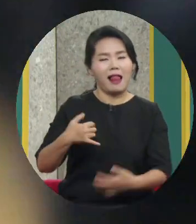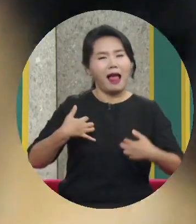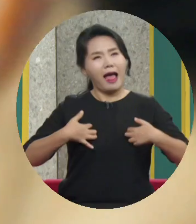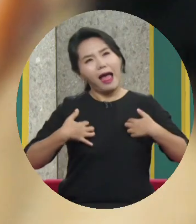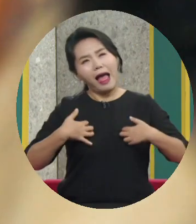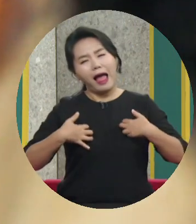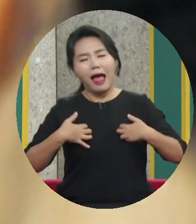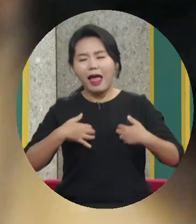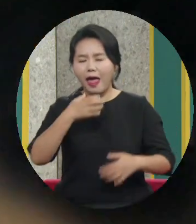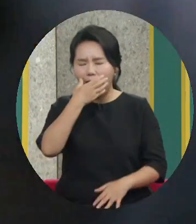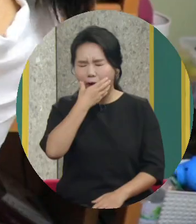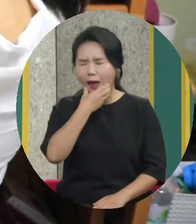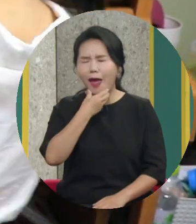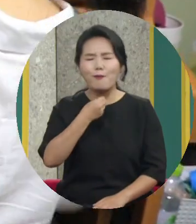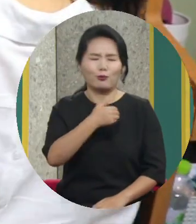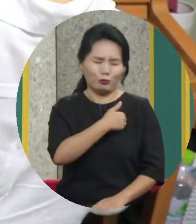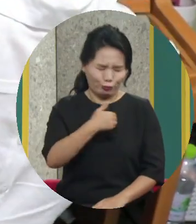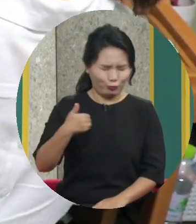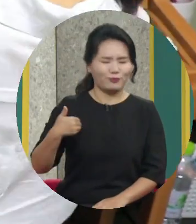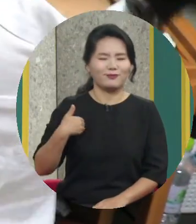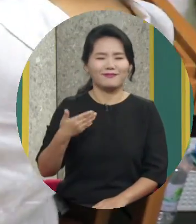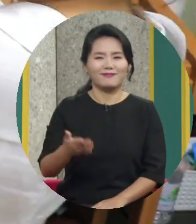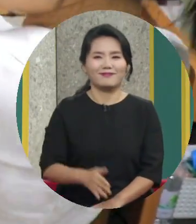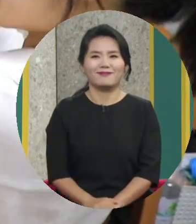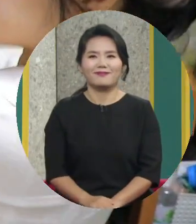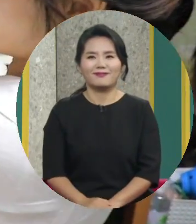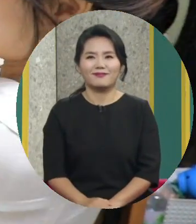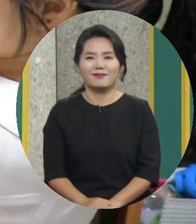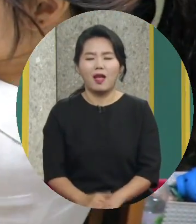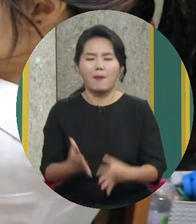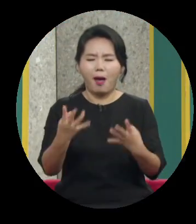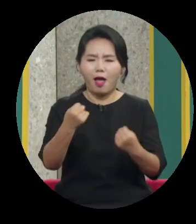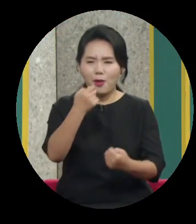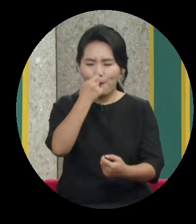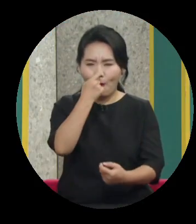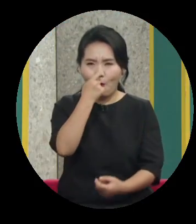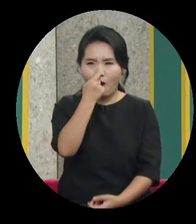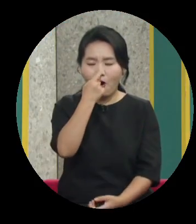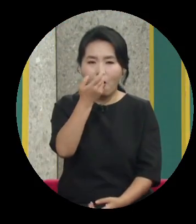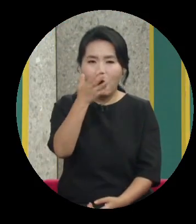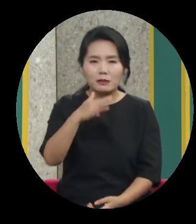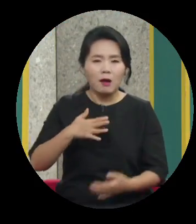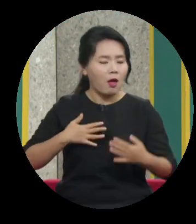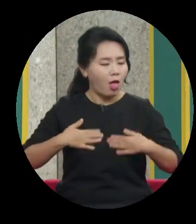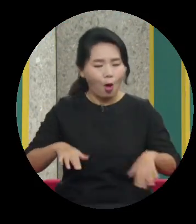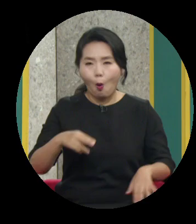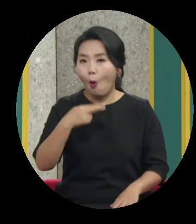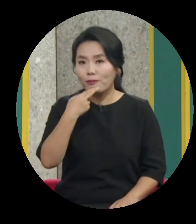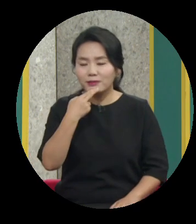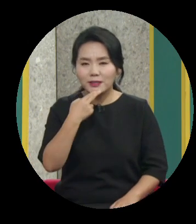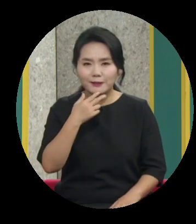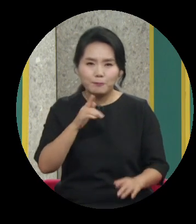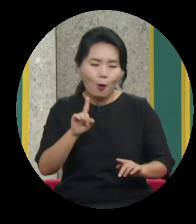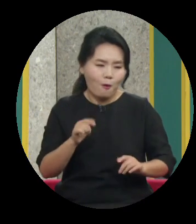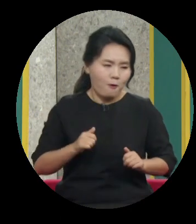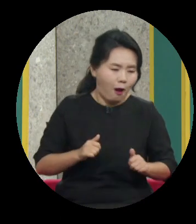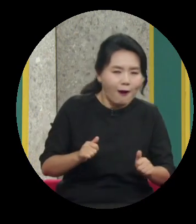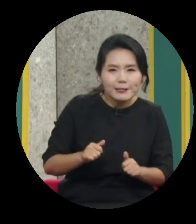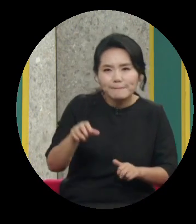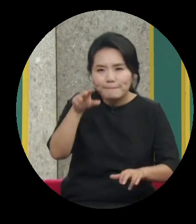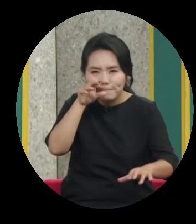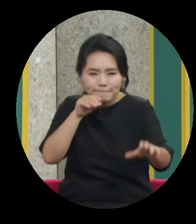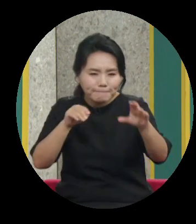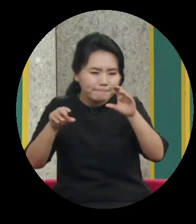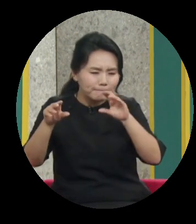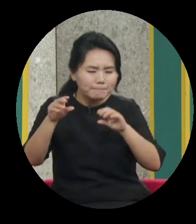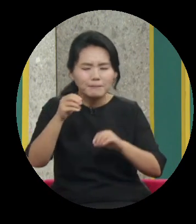행복하면 그만이죠. 참 많은 걸 배우면서도 지치지 않고 뭐든 열심히 할 수 있는